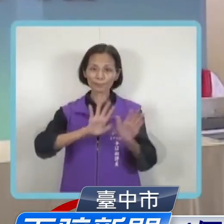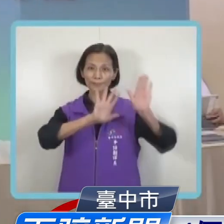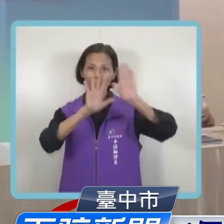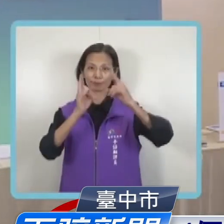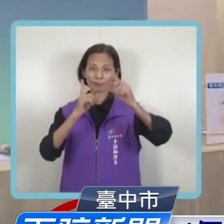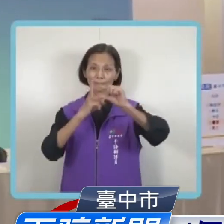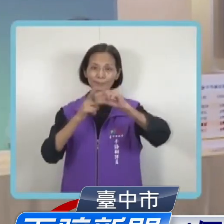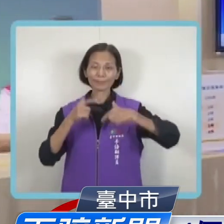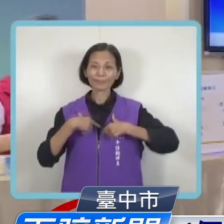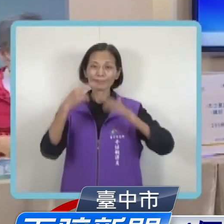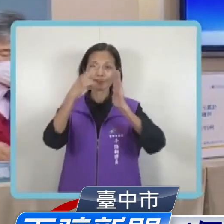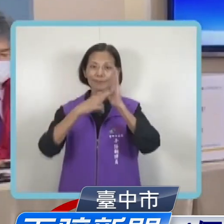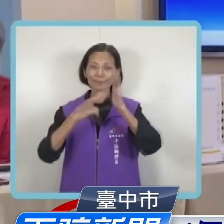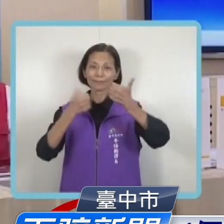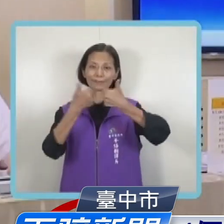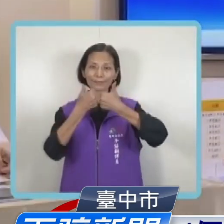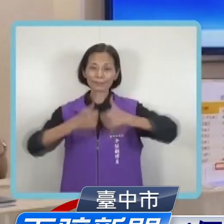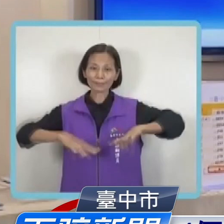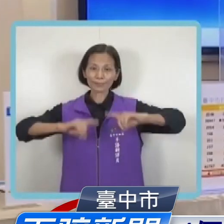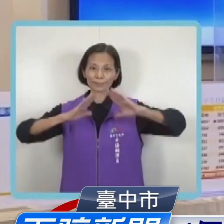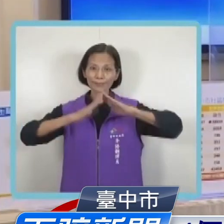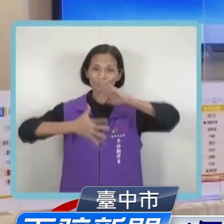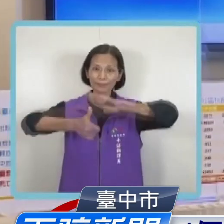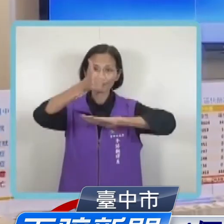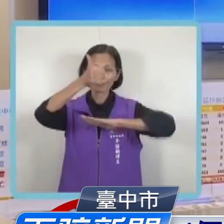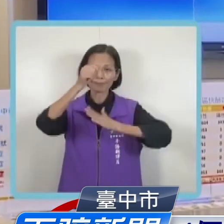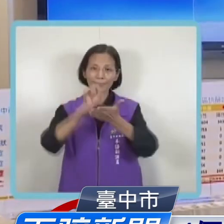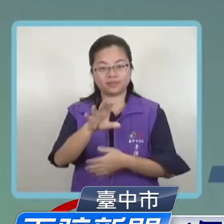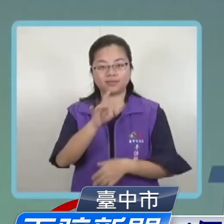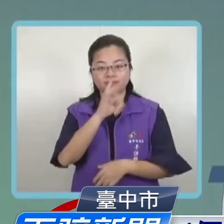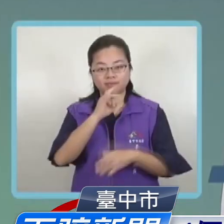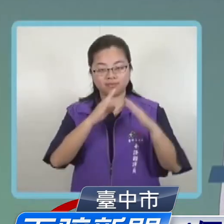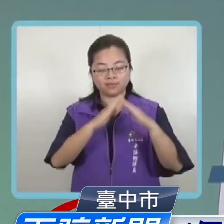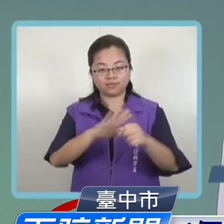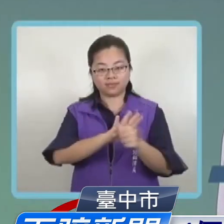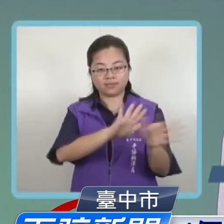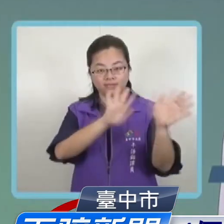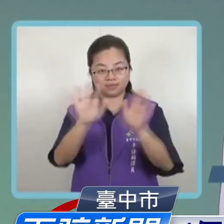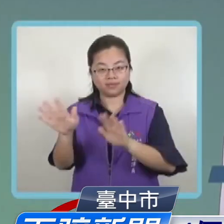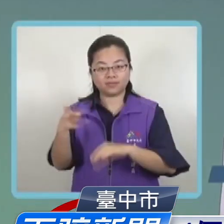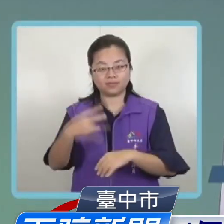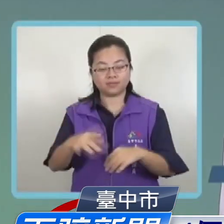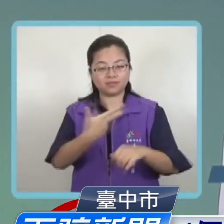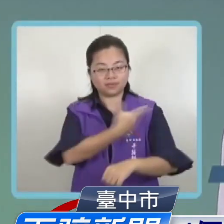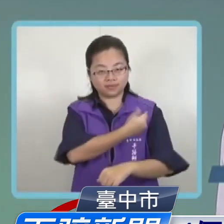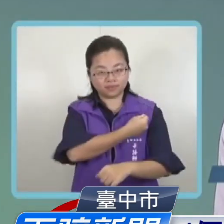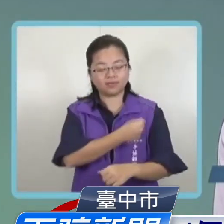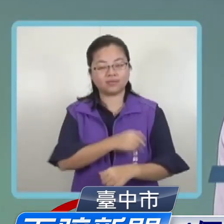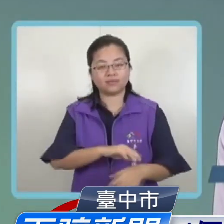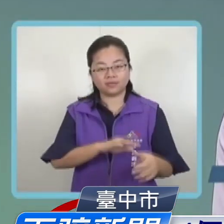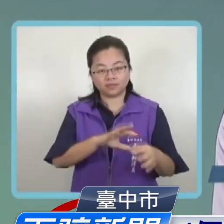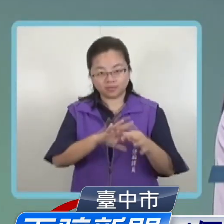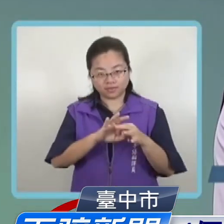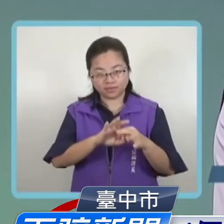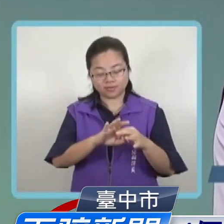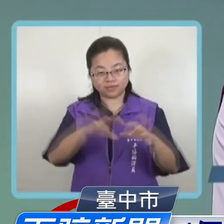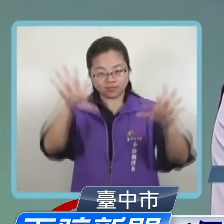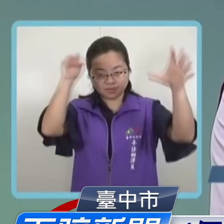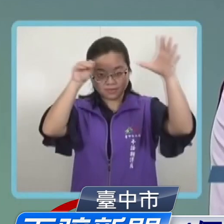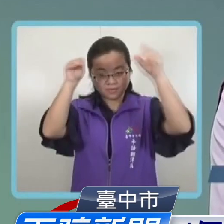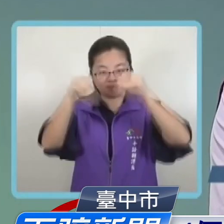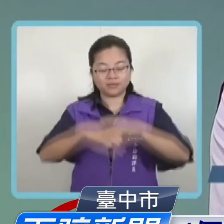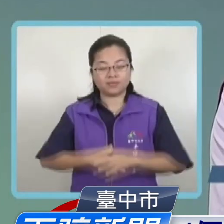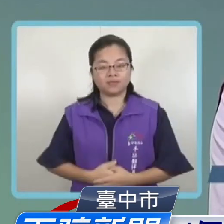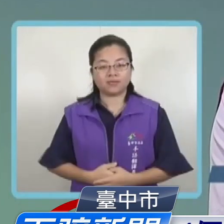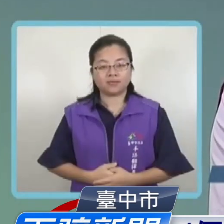案，不过搁再采检是由阳性转做阴性。为了搁再确定，台中市卫生局把检体送到卫福部实验室来进行检